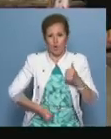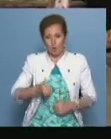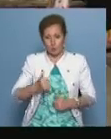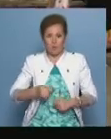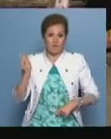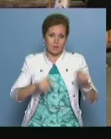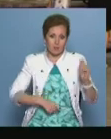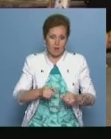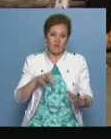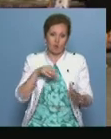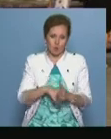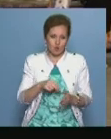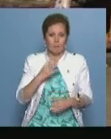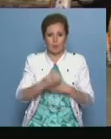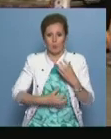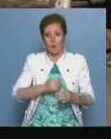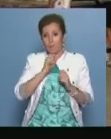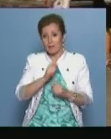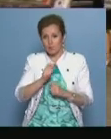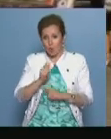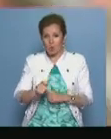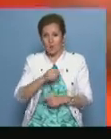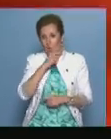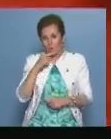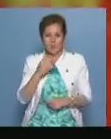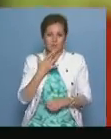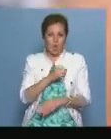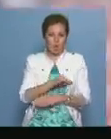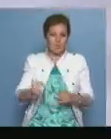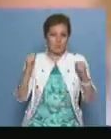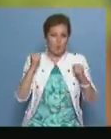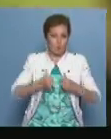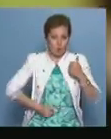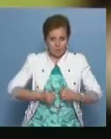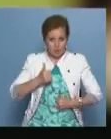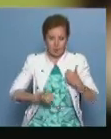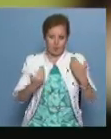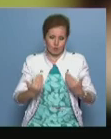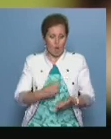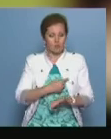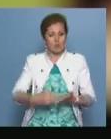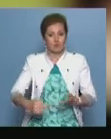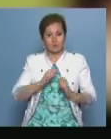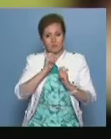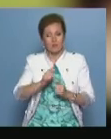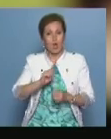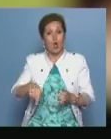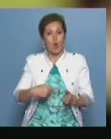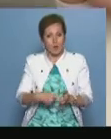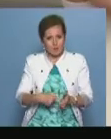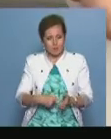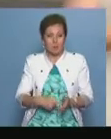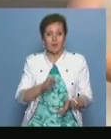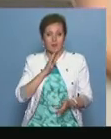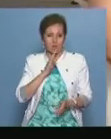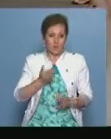том числе международных, призеры российских и зарубежных спортивных соревнований, теперь отмечены и городом. Вероника Оглезнева прошлым летом